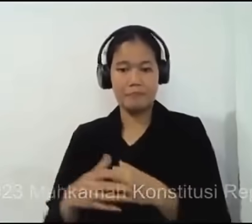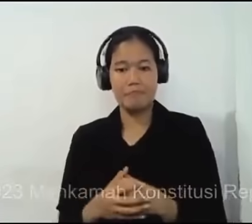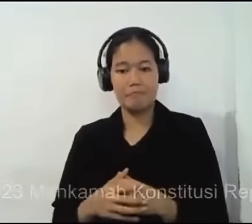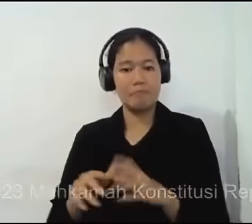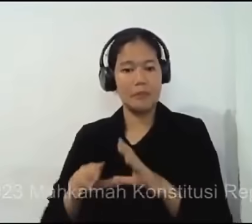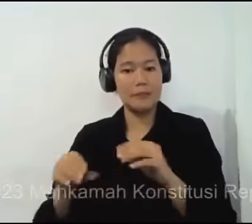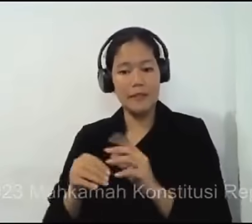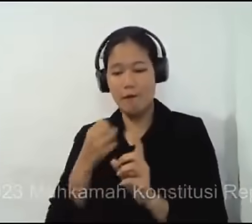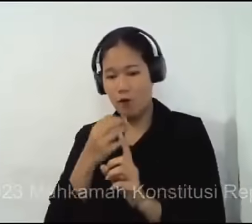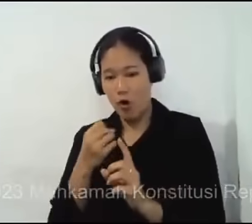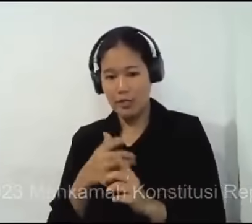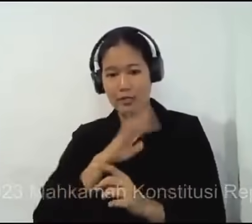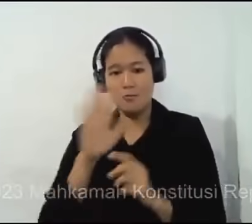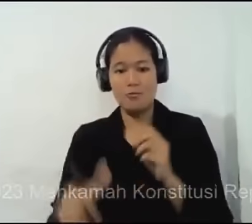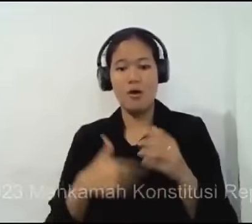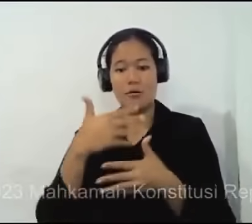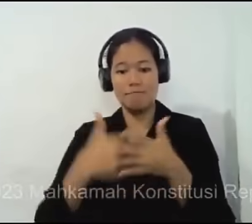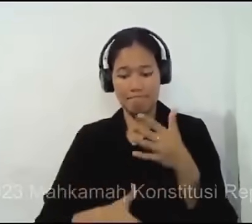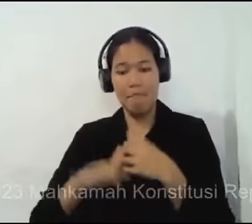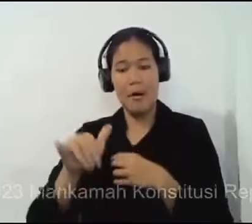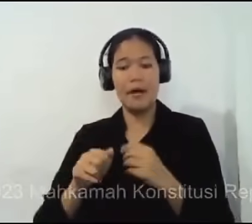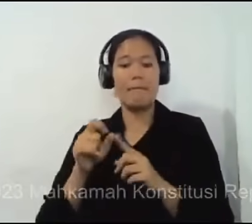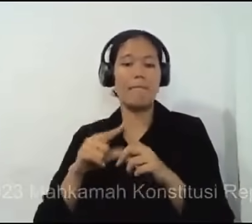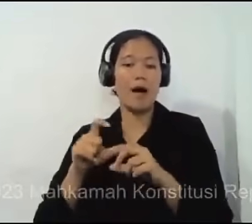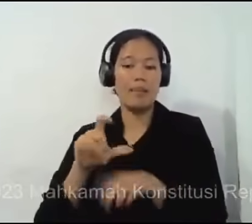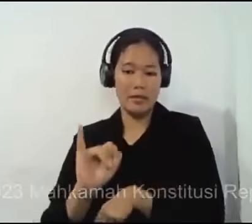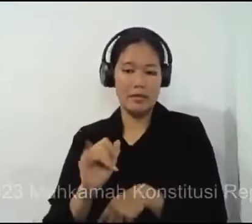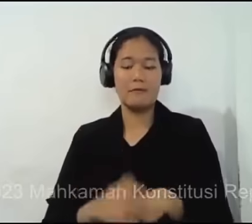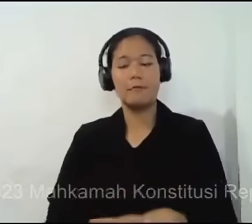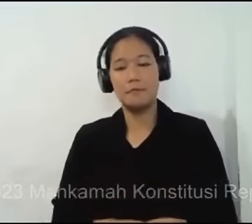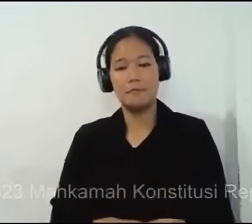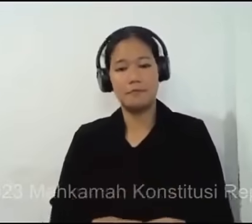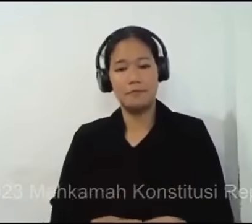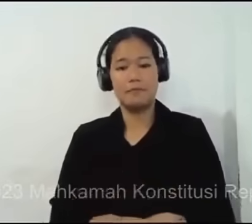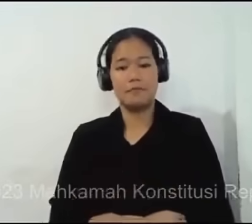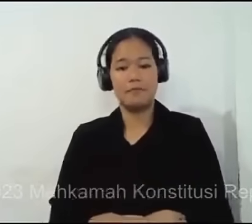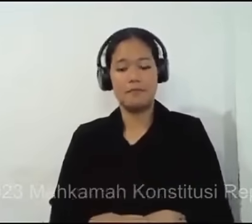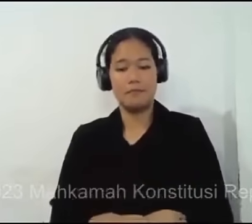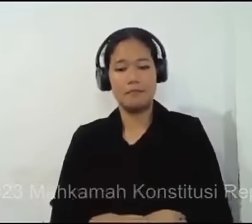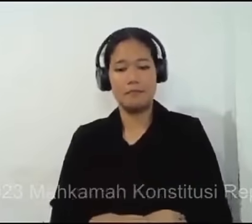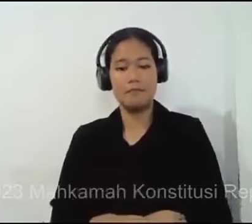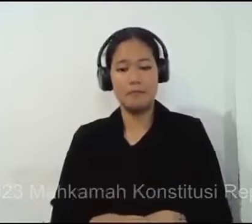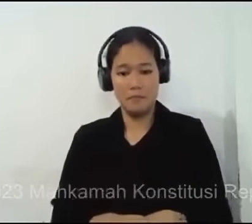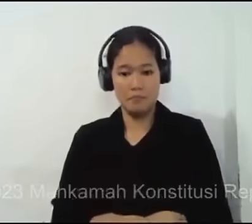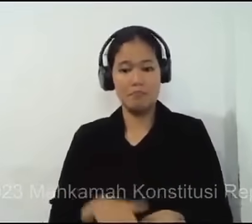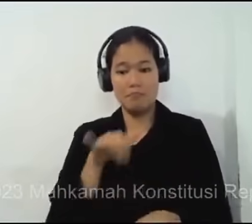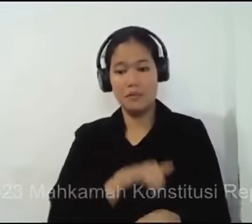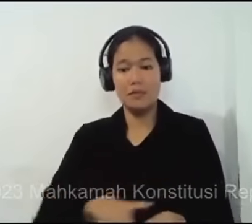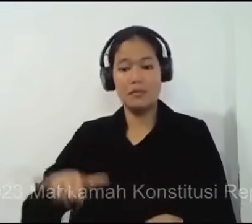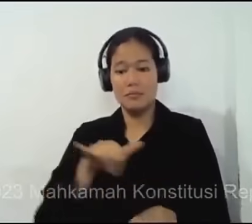selanjutnya disebut padi pelapor padi bersama-sama